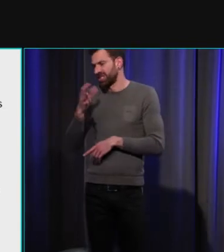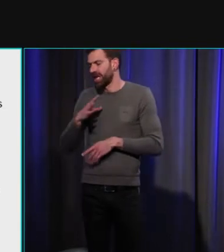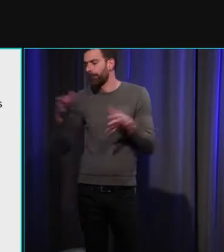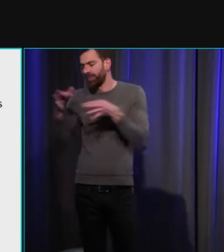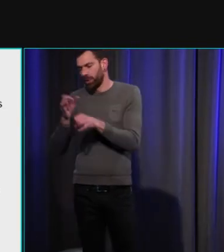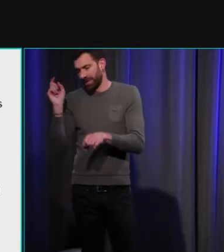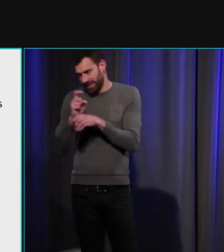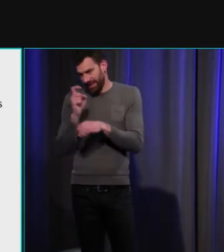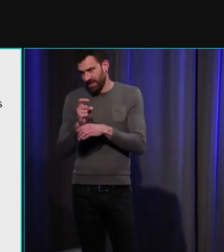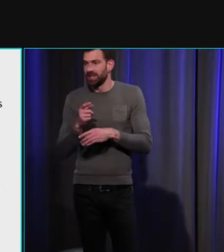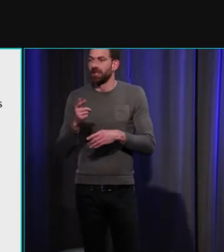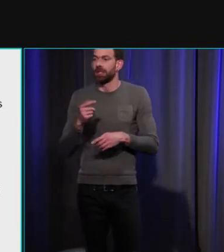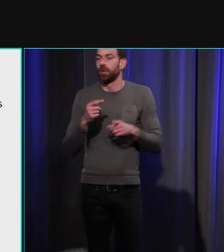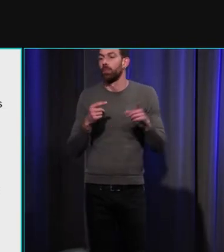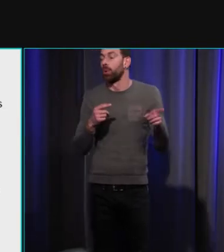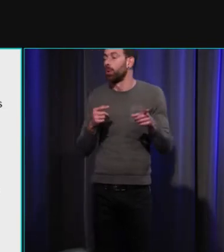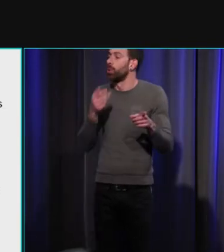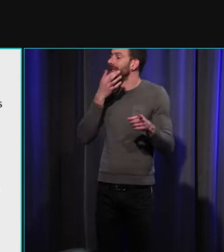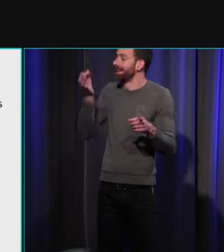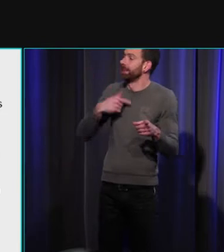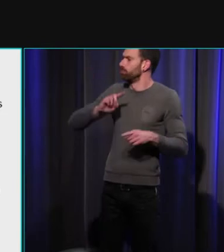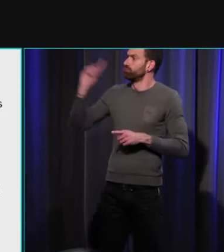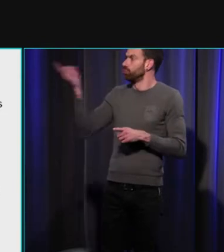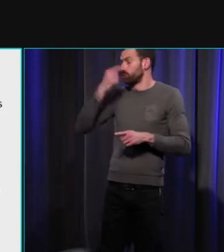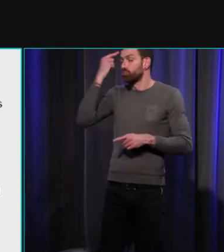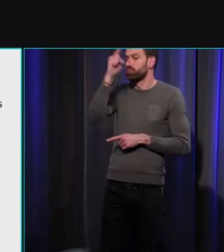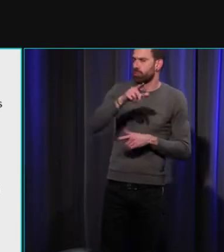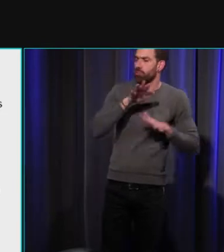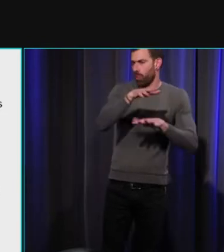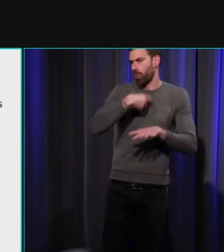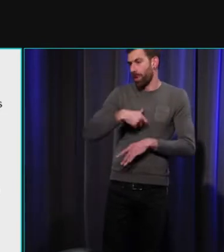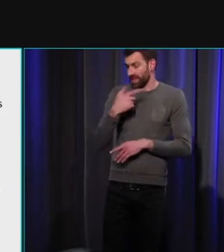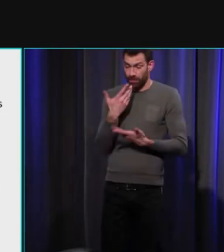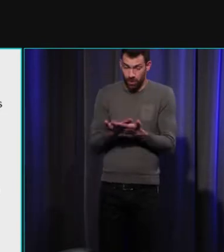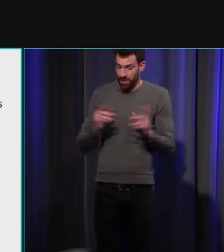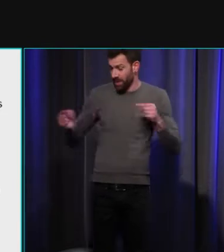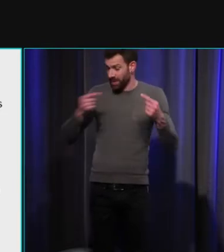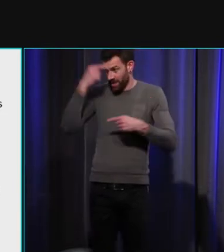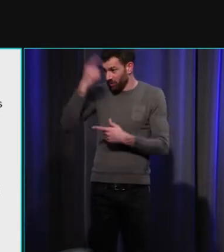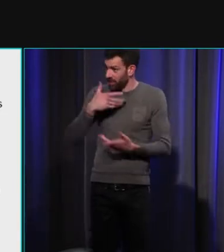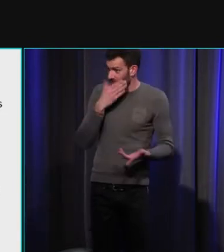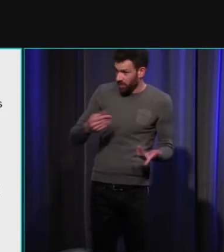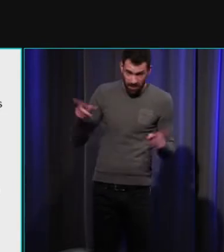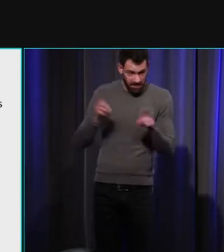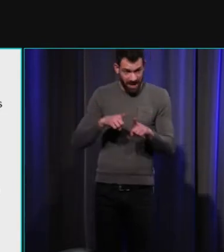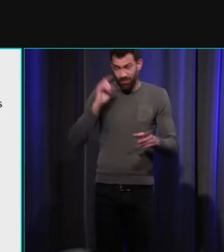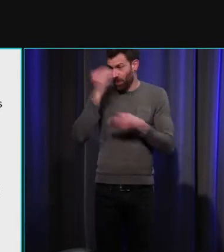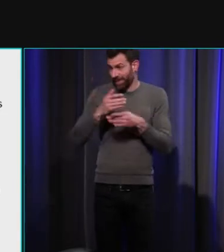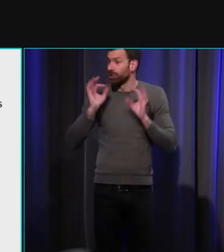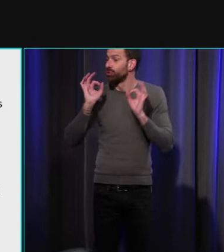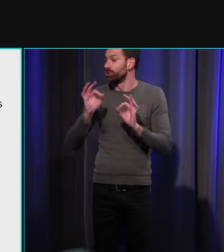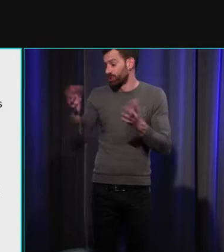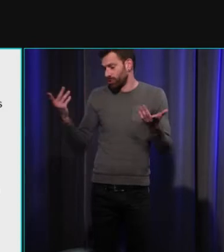il dit que tout le monde était pour la croisade bon bref c'est beau le débat intellectuel comme au moyen-age et justement en commentant albert